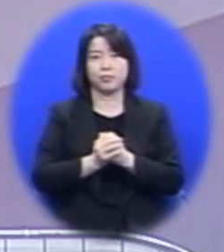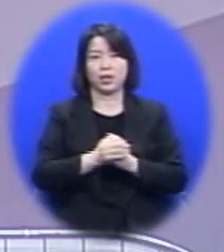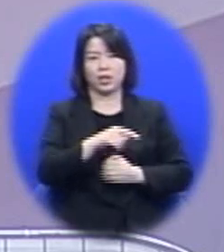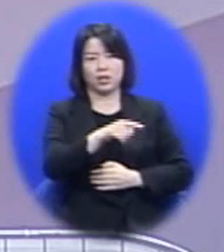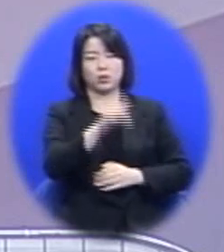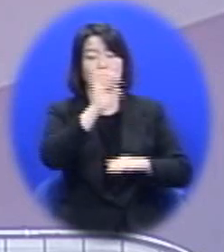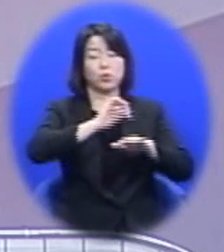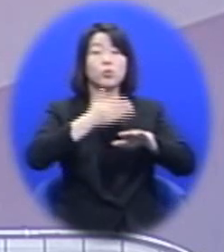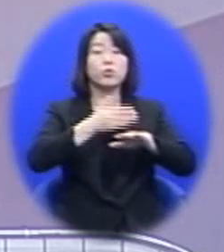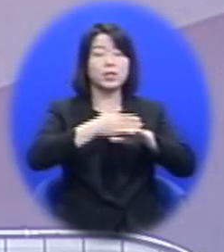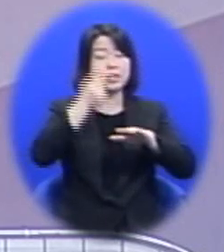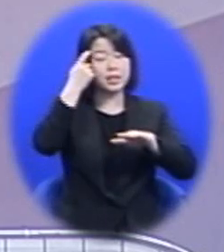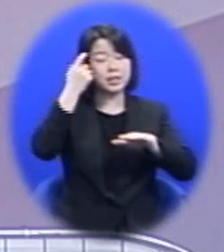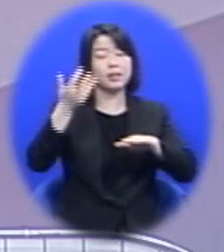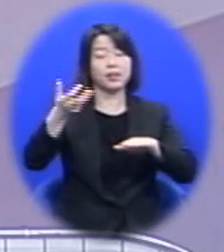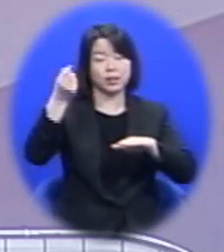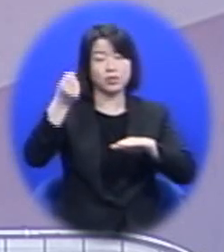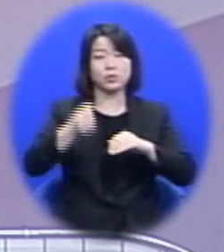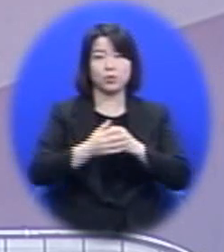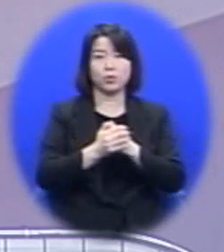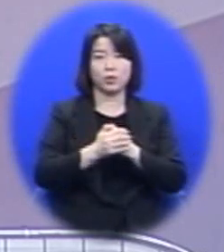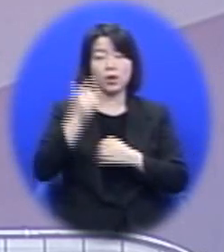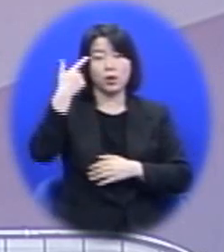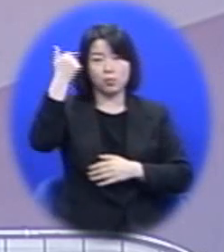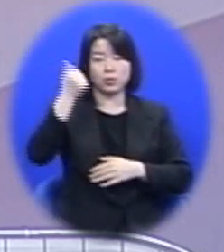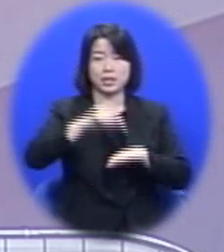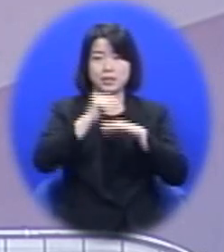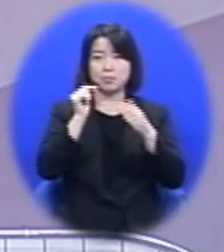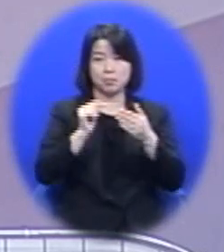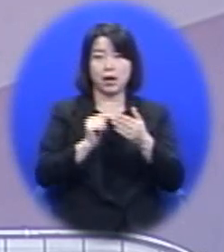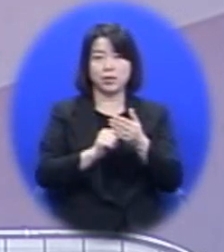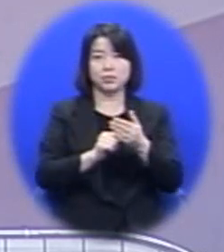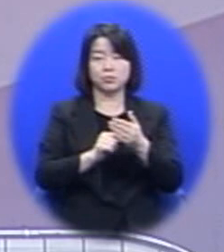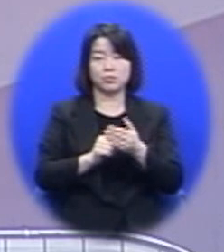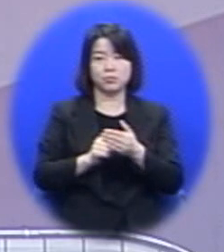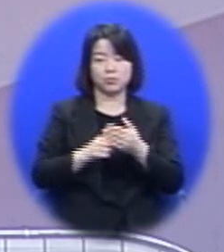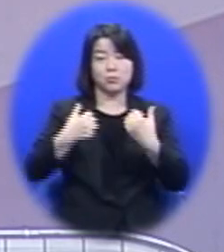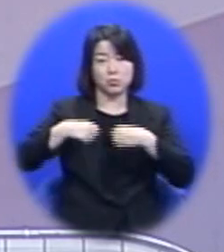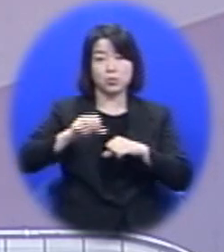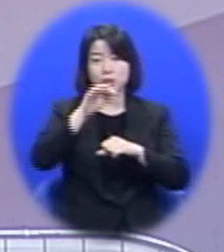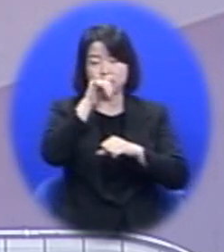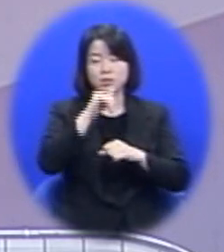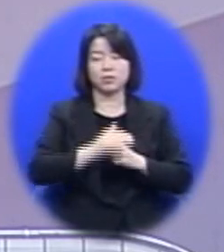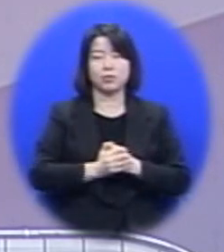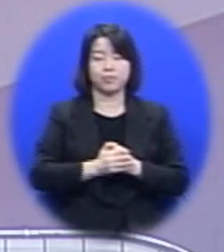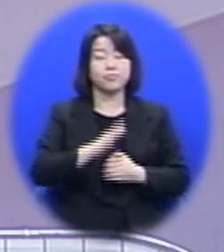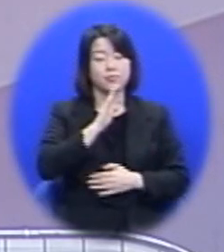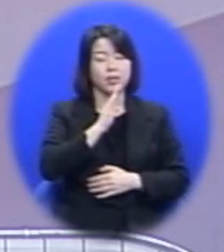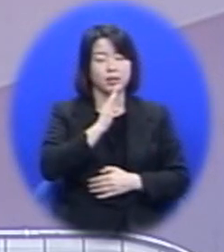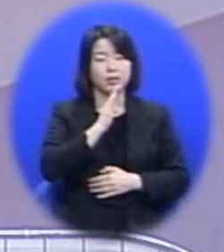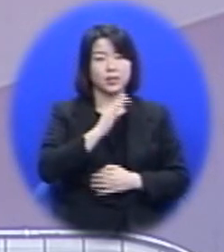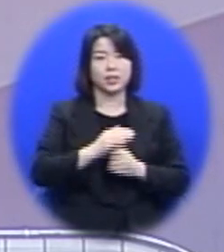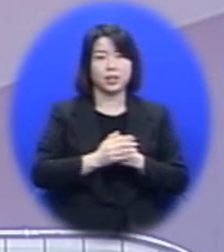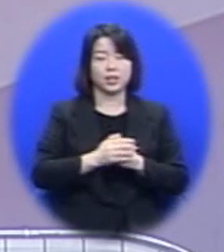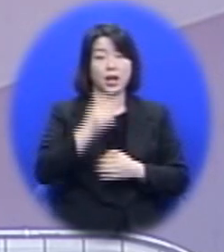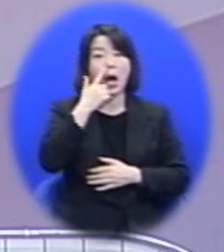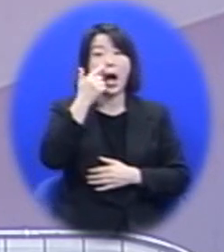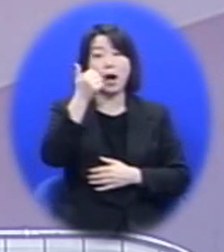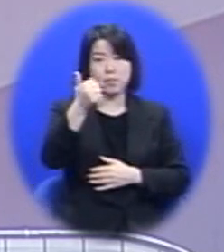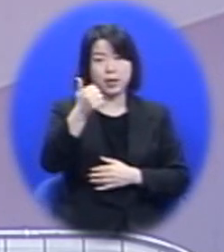이것도 훈련이라고 생각하고 목사님이 마음을 이렇게 접었어요. 그래,